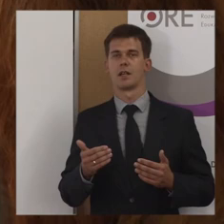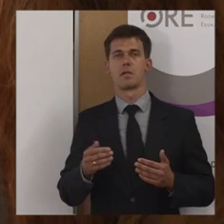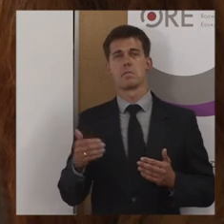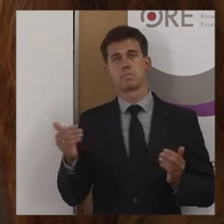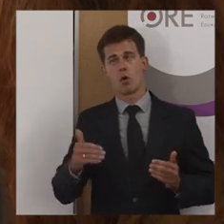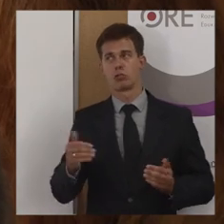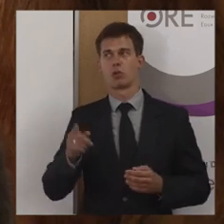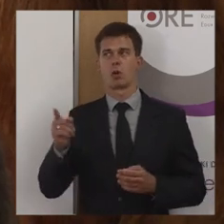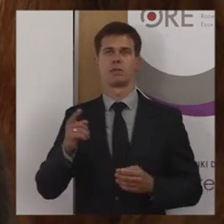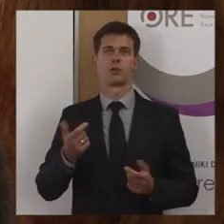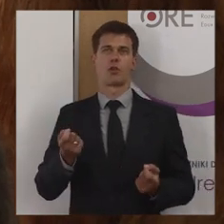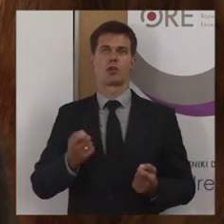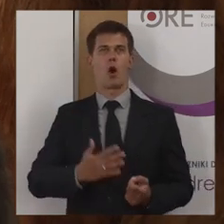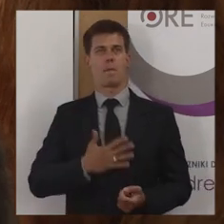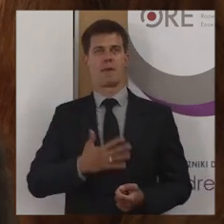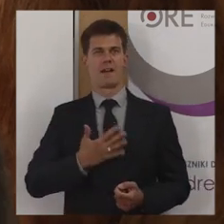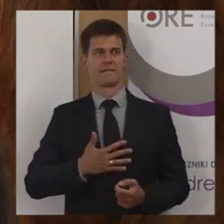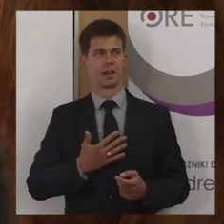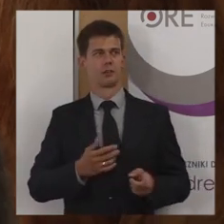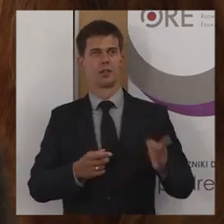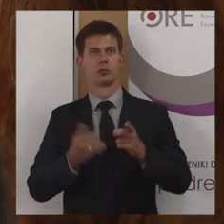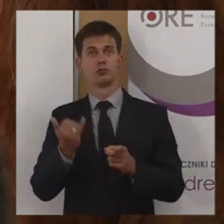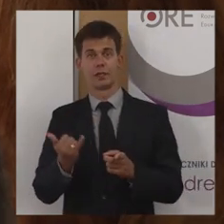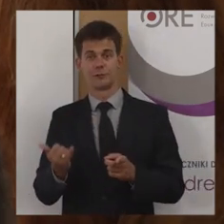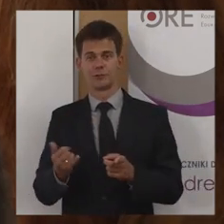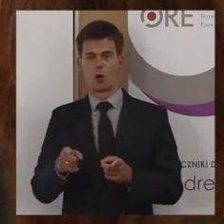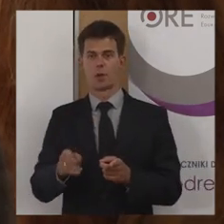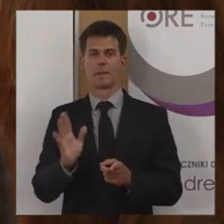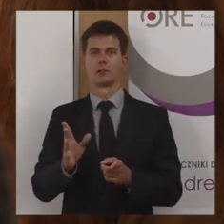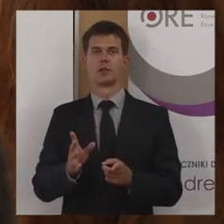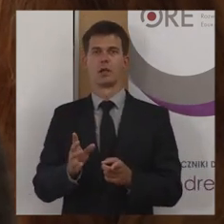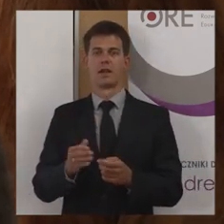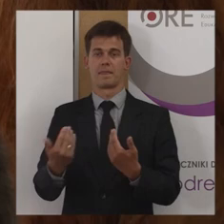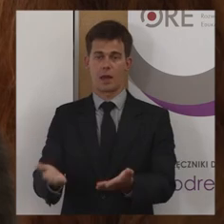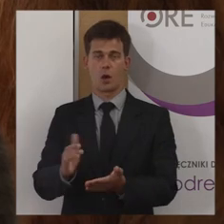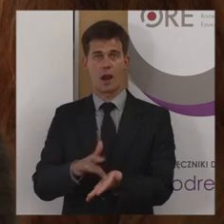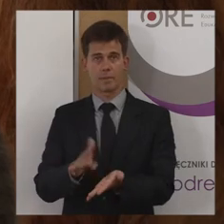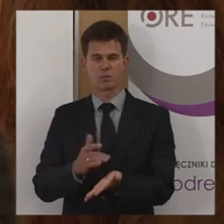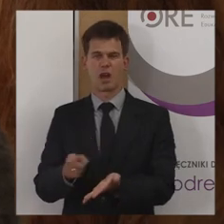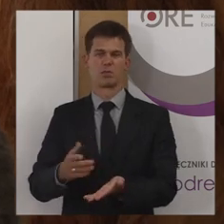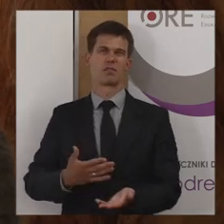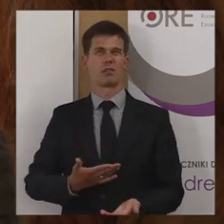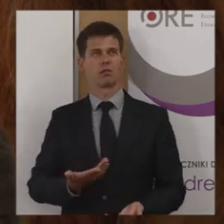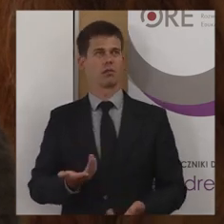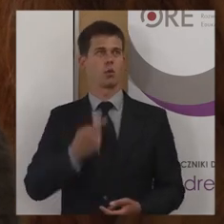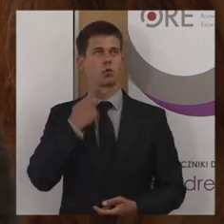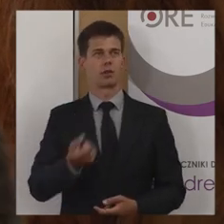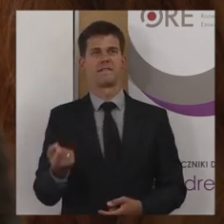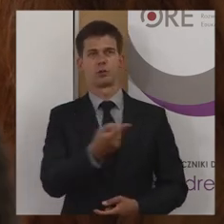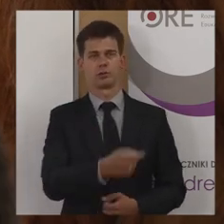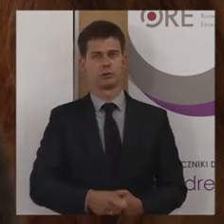konstatacja, która oddaje obawy państwa, ale jeśli nie będziemy myśleli w kategoriach takich, że ten podręcznik